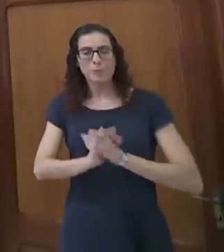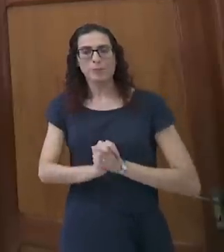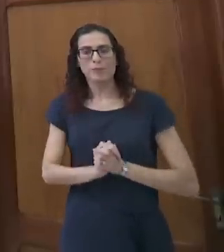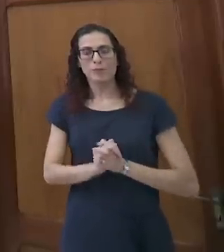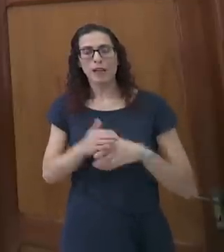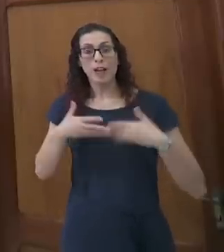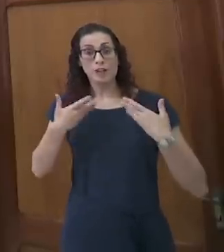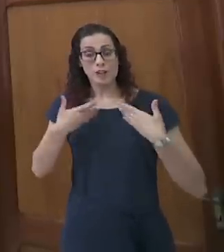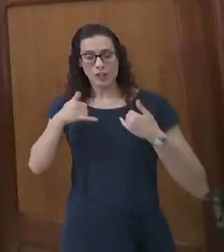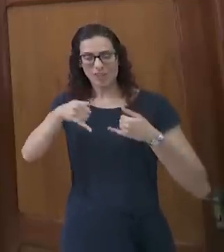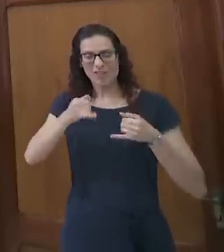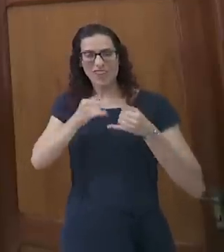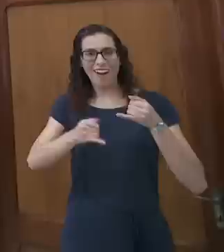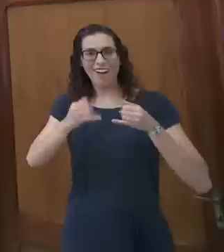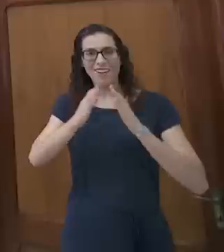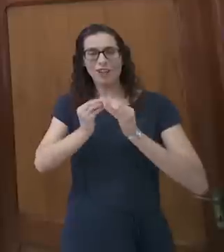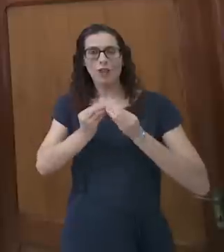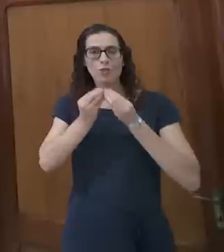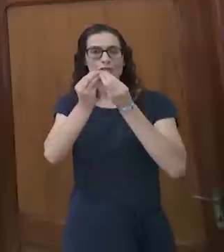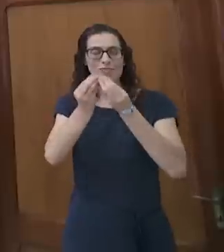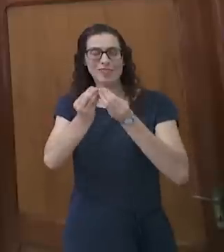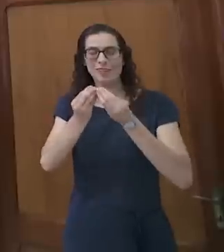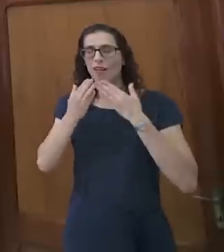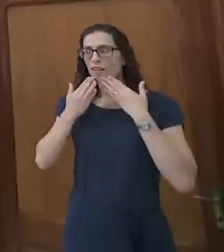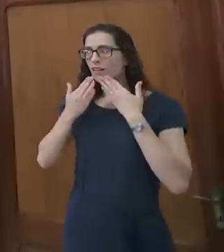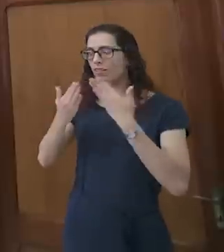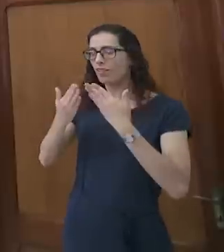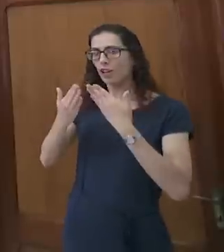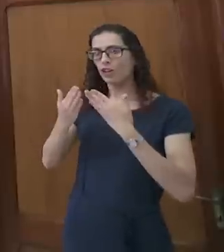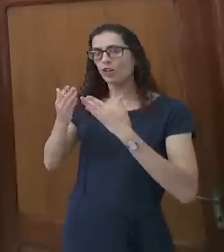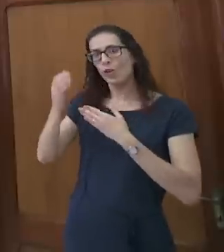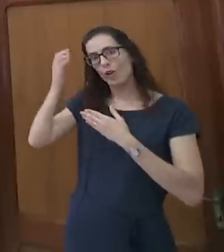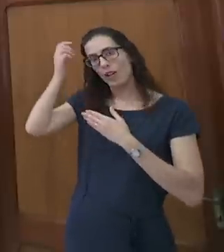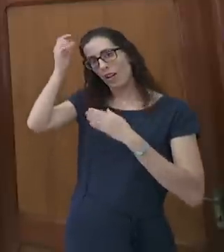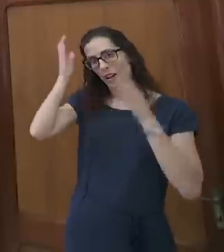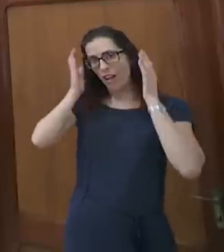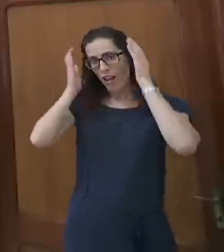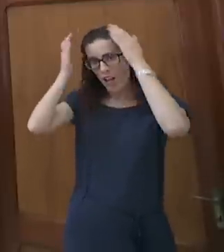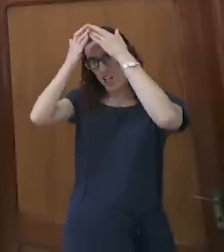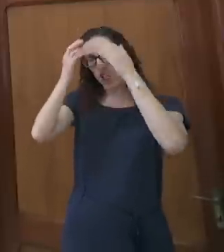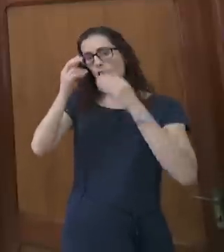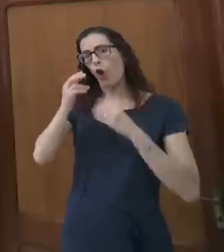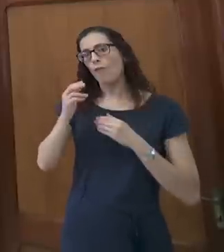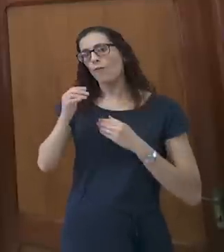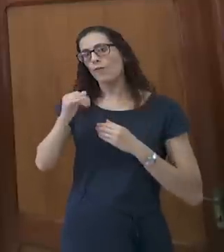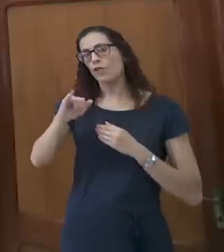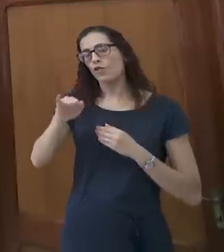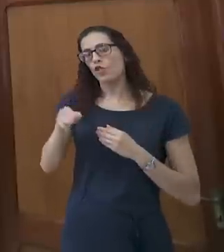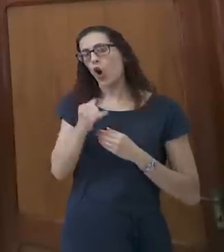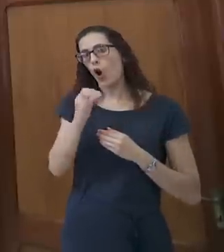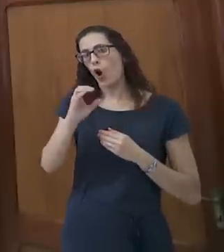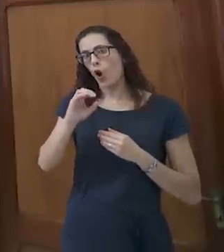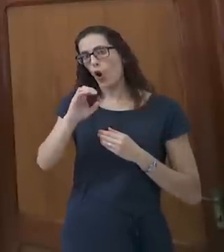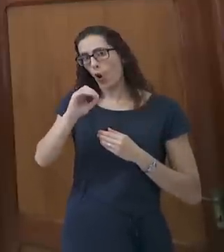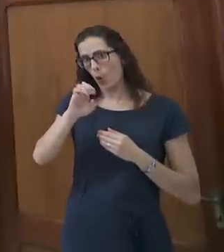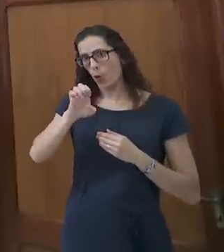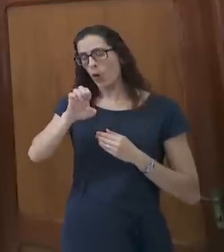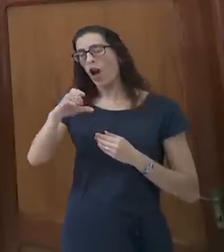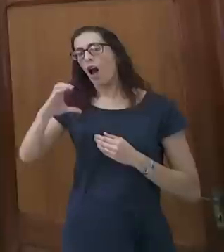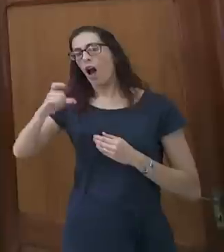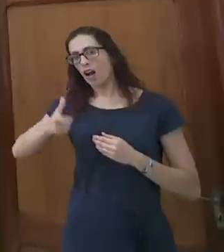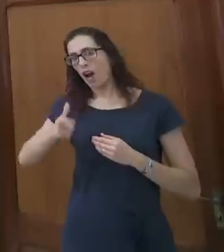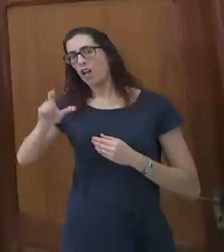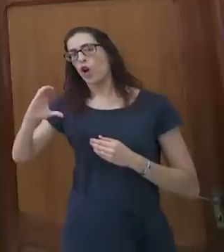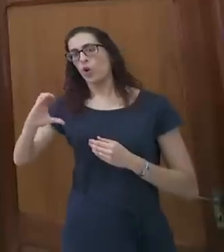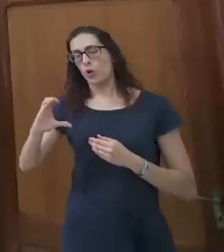Nixtieq fi tmiem ta' din il-qudisa nirringrazzja l-Eċċellenza tiegħu, l-Isqof Joe Galliacurmi li joġbu